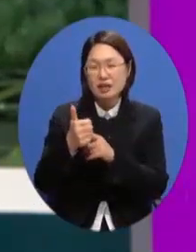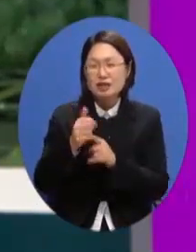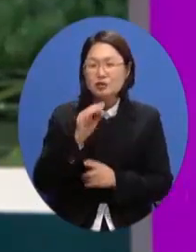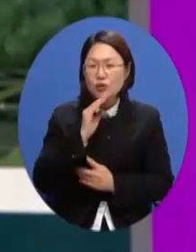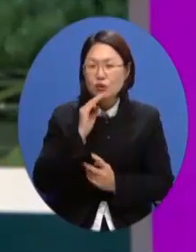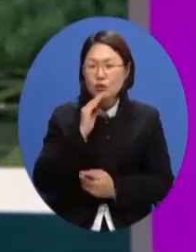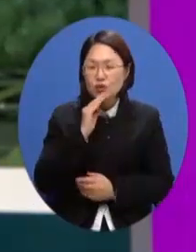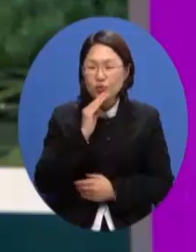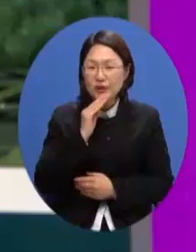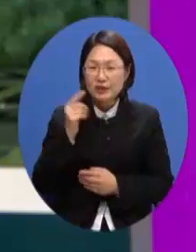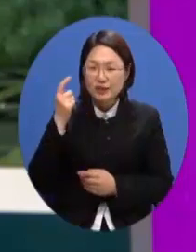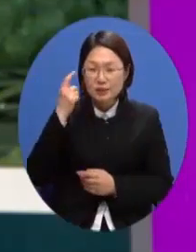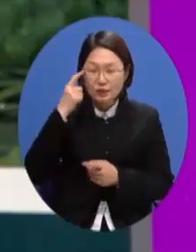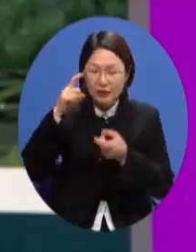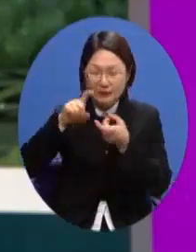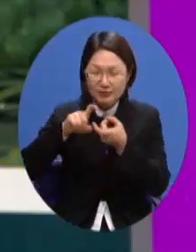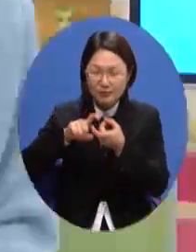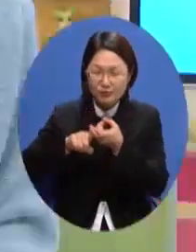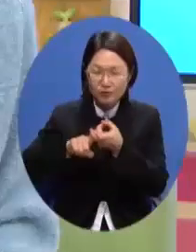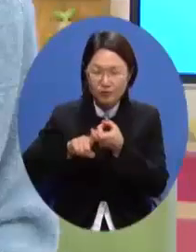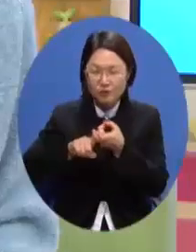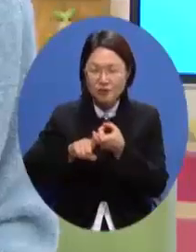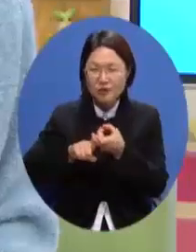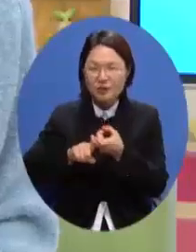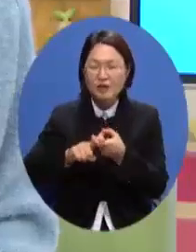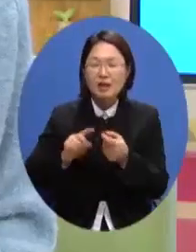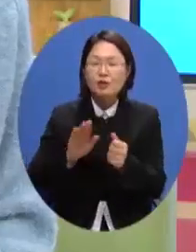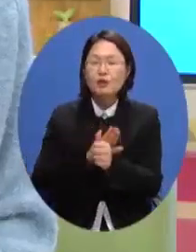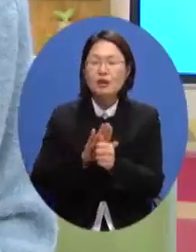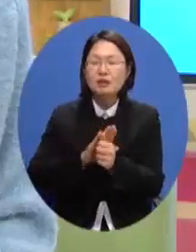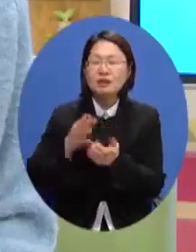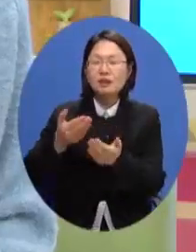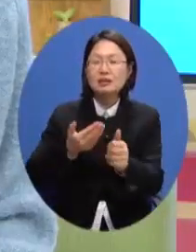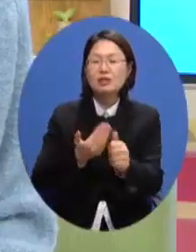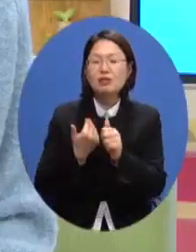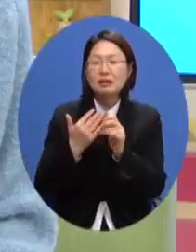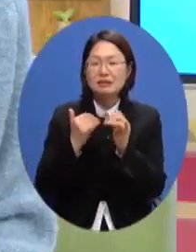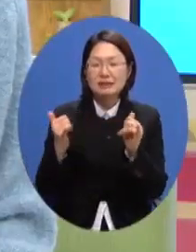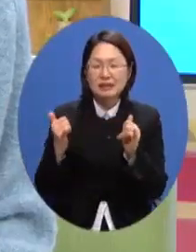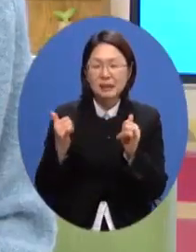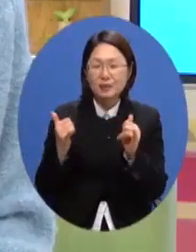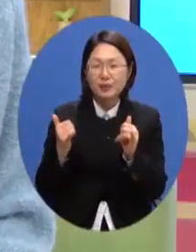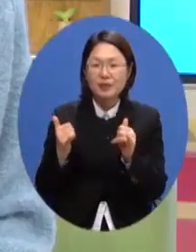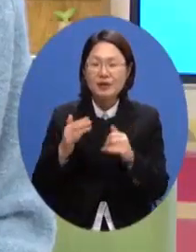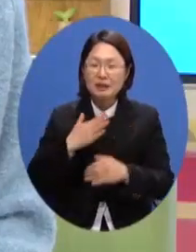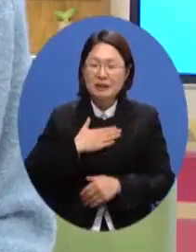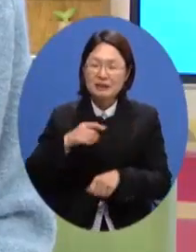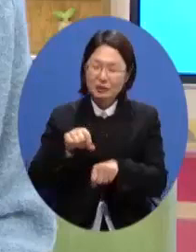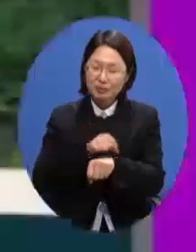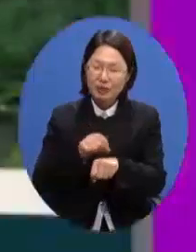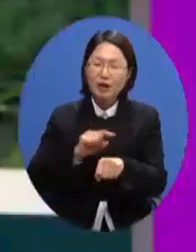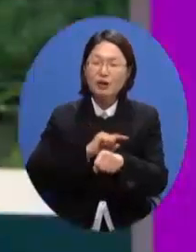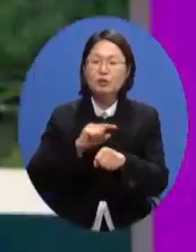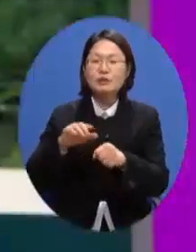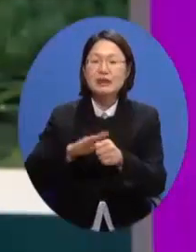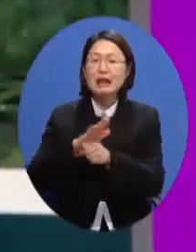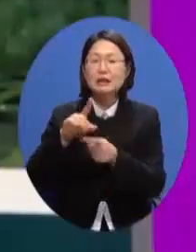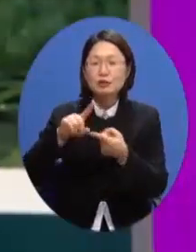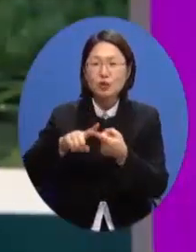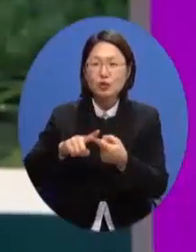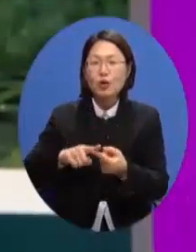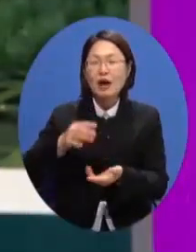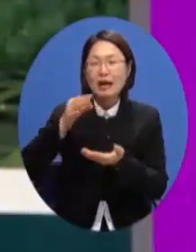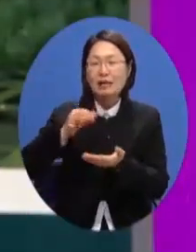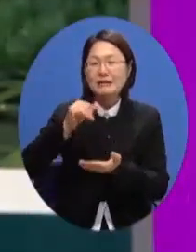끌어내는 능력이 있는 능력자예요. 그래서 고로 나는 특별하고 나는 사랑스럽고 가치 있는